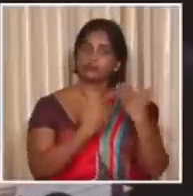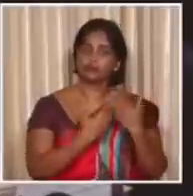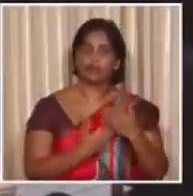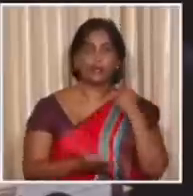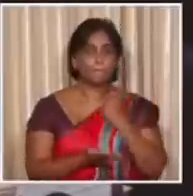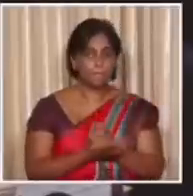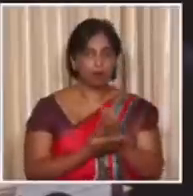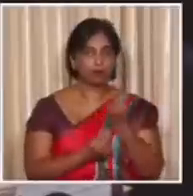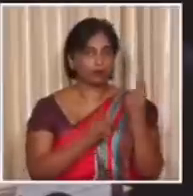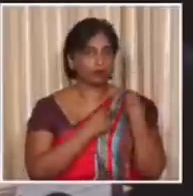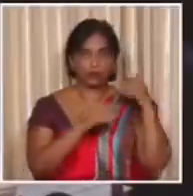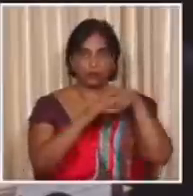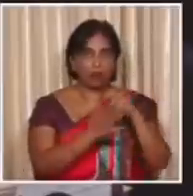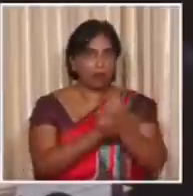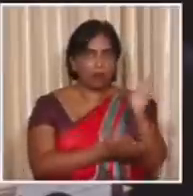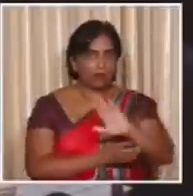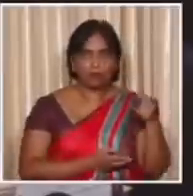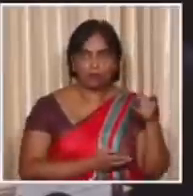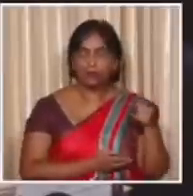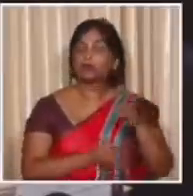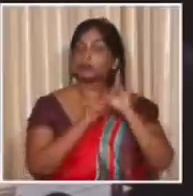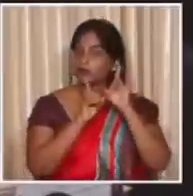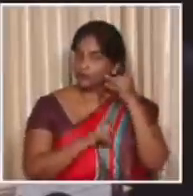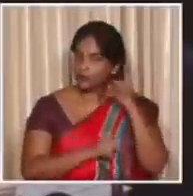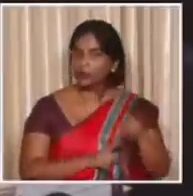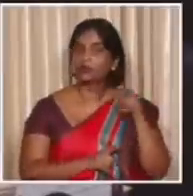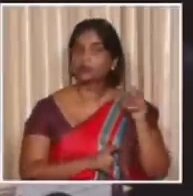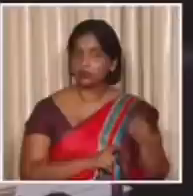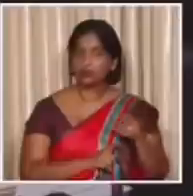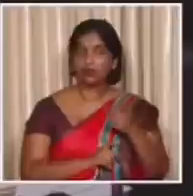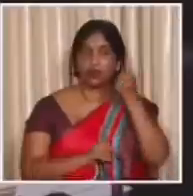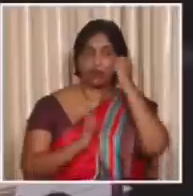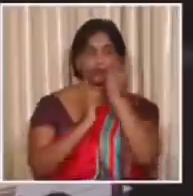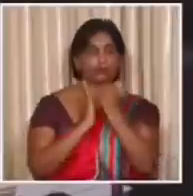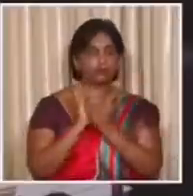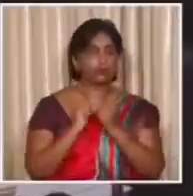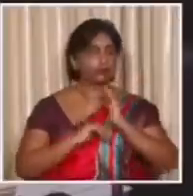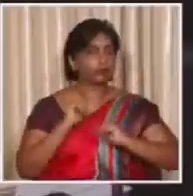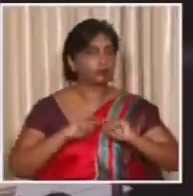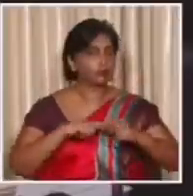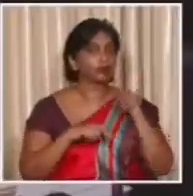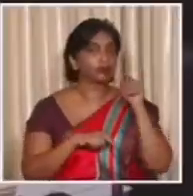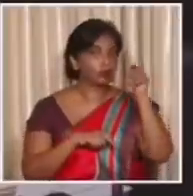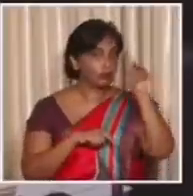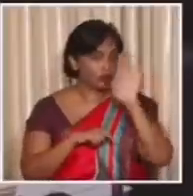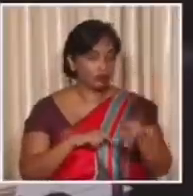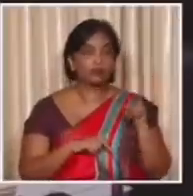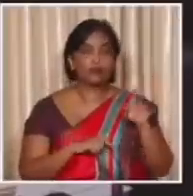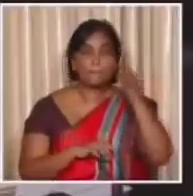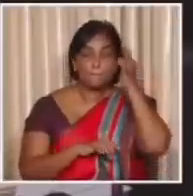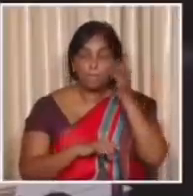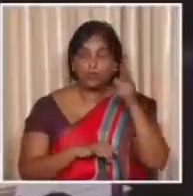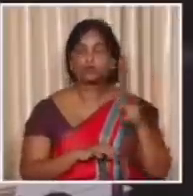බැංකු ඉන්නේ මේ ආර්ථිකේ බාර ගන්න නෙවෙයි. එනිසා මේ යෝජනාවලිය ක්‍රියාත්මක කිරීම සඳහා ඔහුගේ තිබෙන මේ